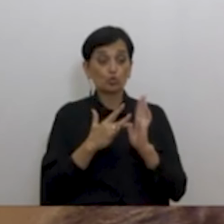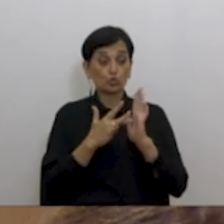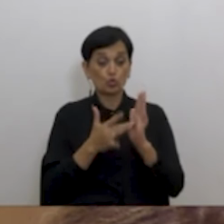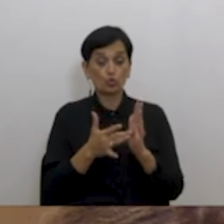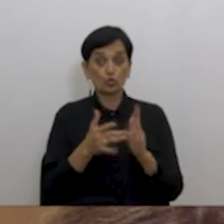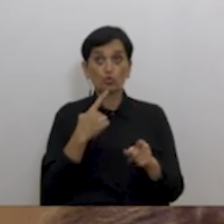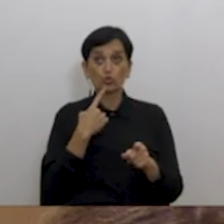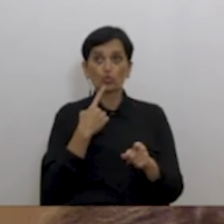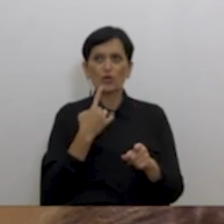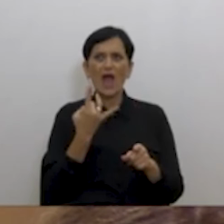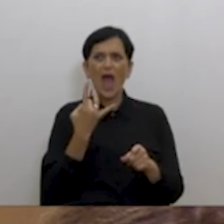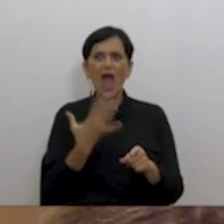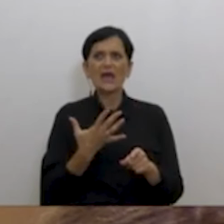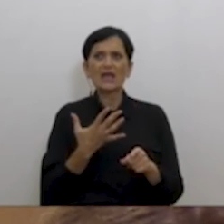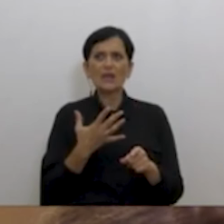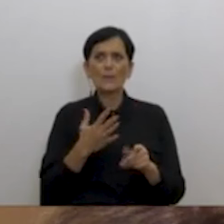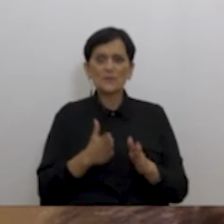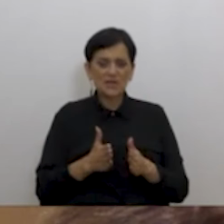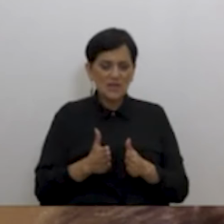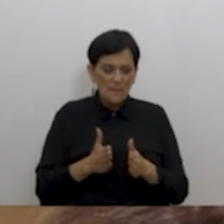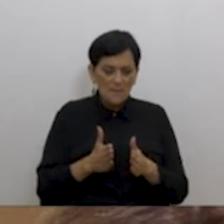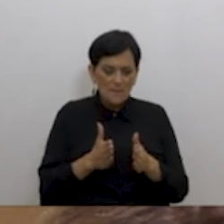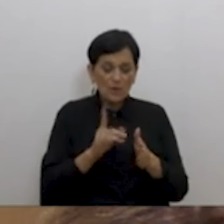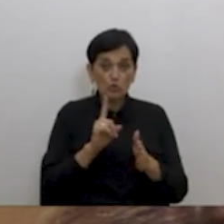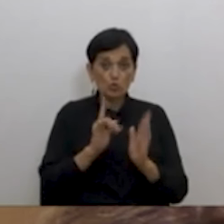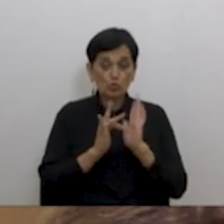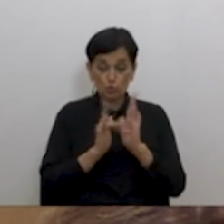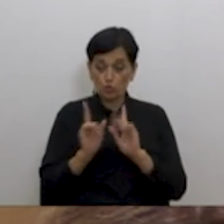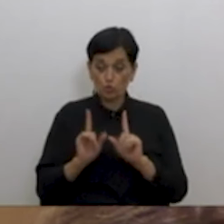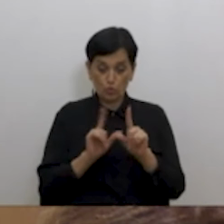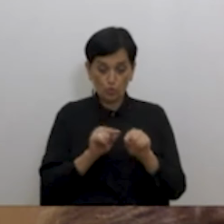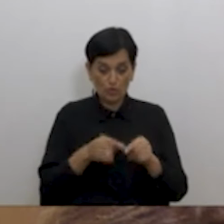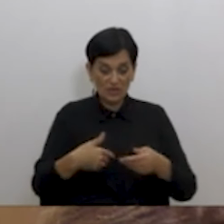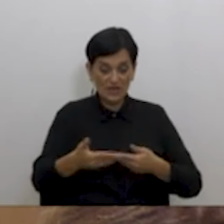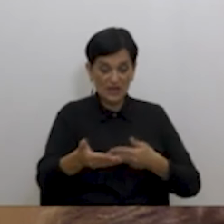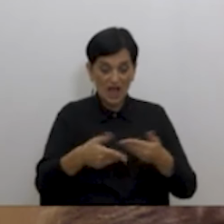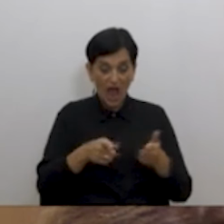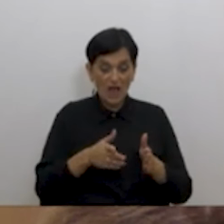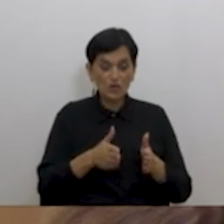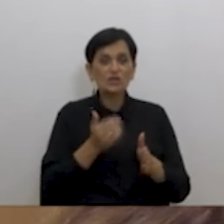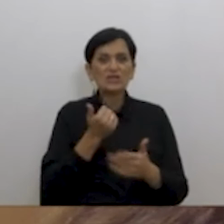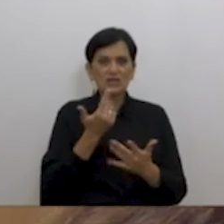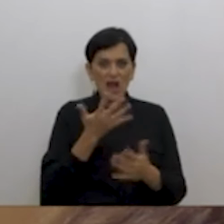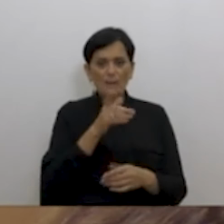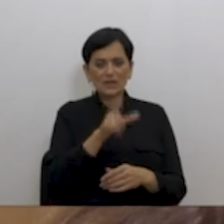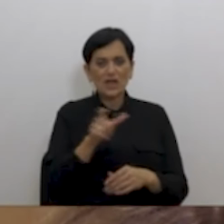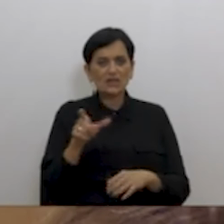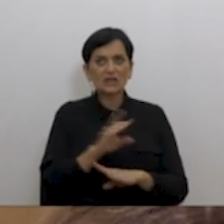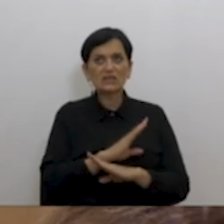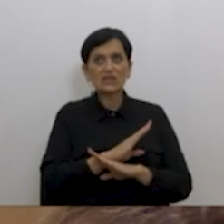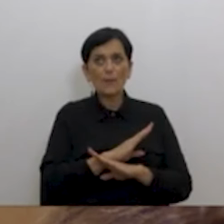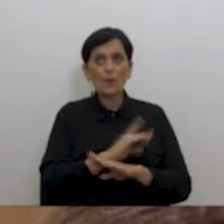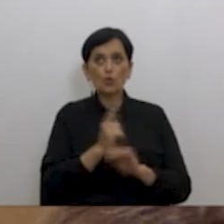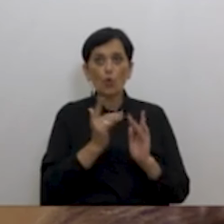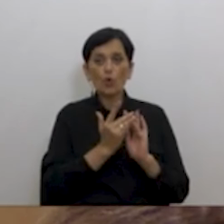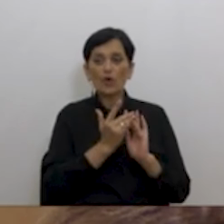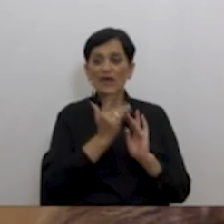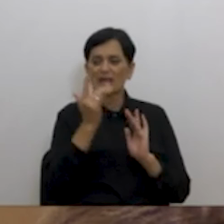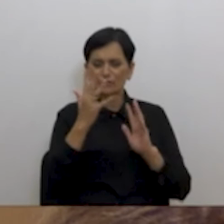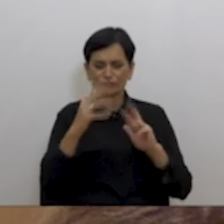ვლაპარაკობთ, ელემენტარულ ბილიკებზე, რომ ტურისტი ჩავიდეს და ამ ბილიკებზე გაიაროს. იცით რამდენი ადამიანი დაიღუპა, იმიტომ რომ ხიდები არის